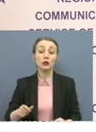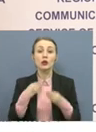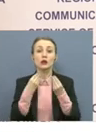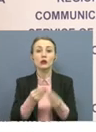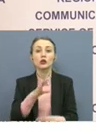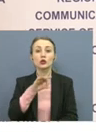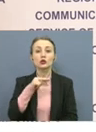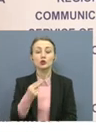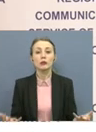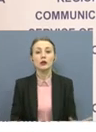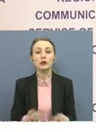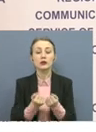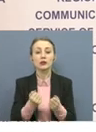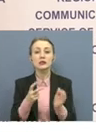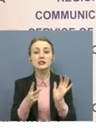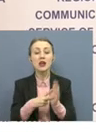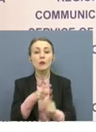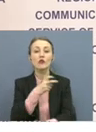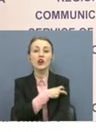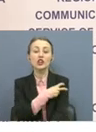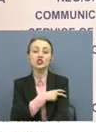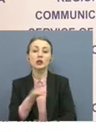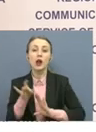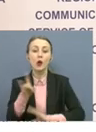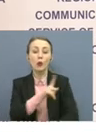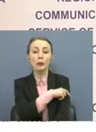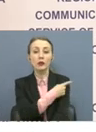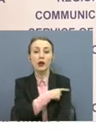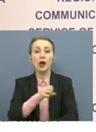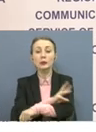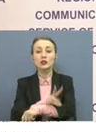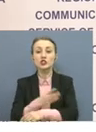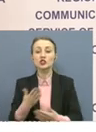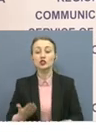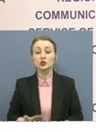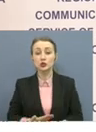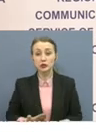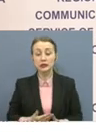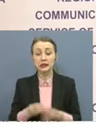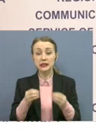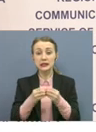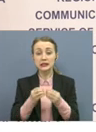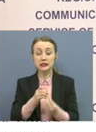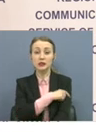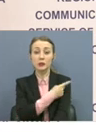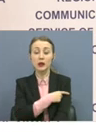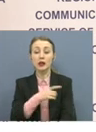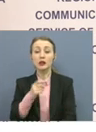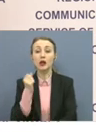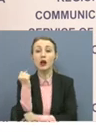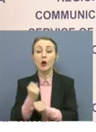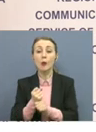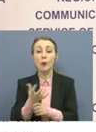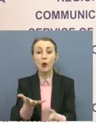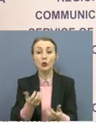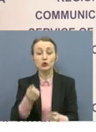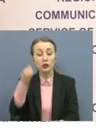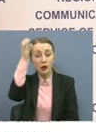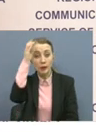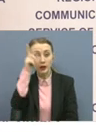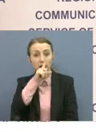қамтуға мүмкіндік берді. Өткен жылы 8,4 мың шаршы метр тұрғын үй қолданысқа енгізілді. Бұл 2018 жылы